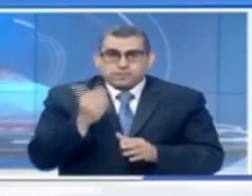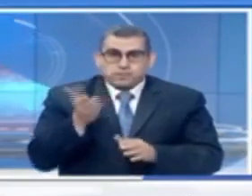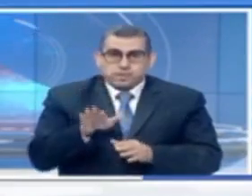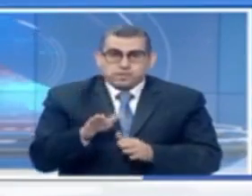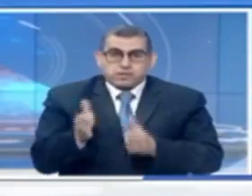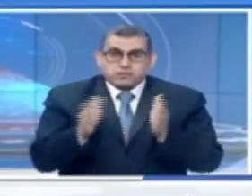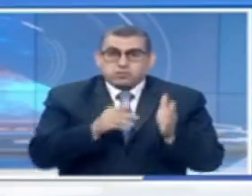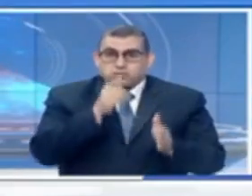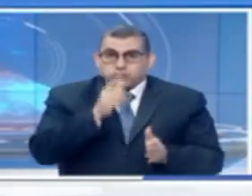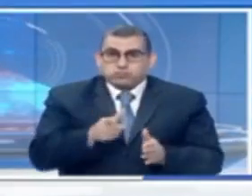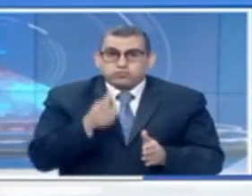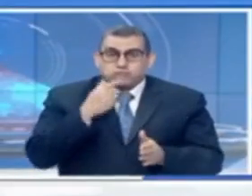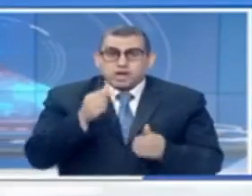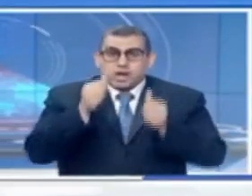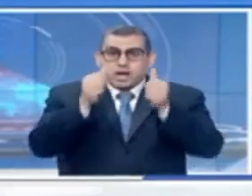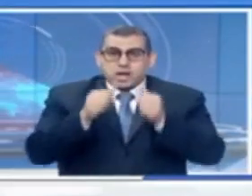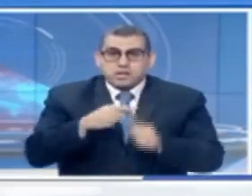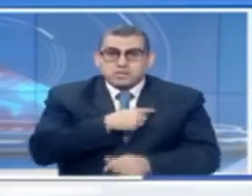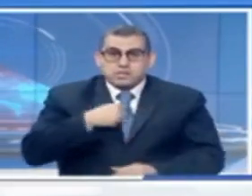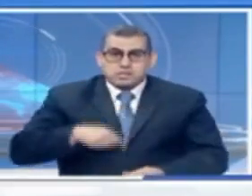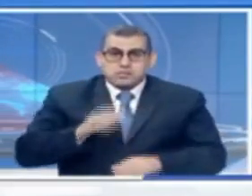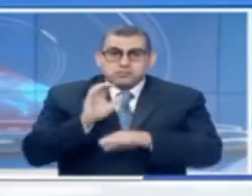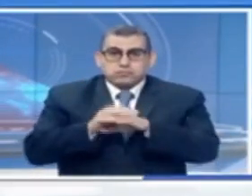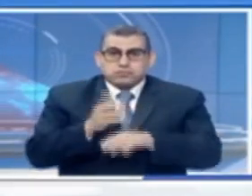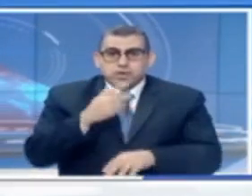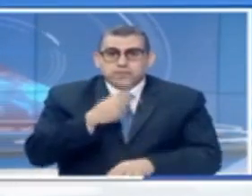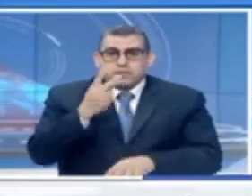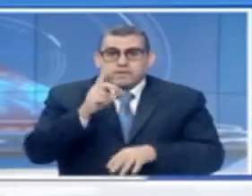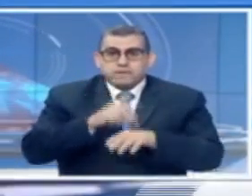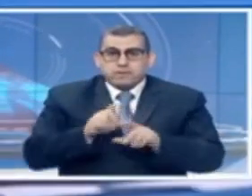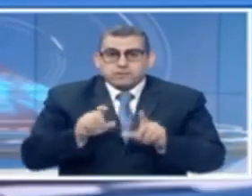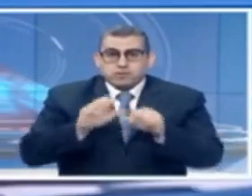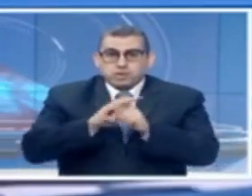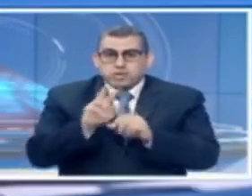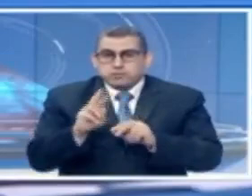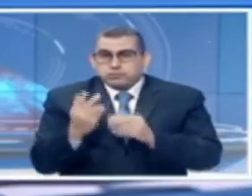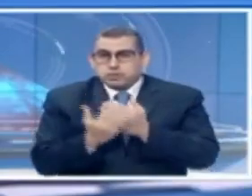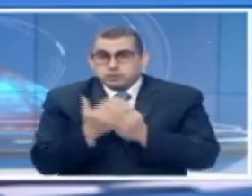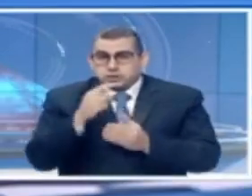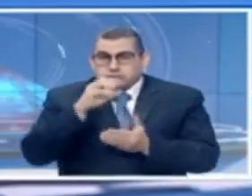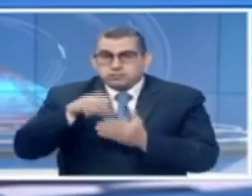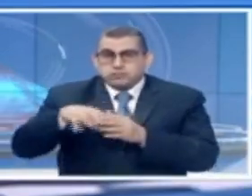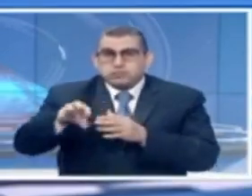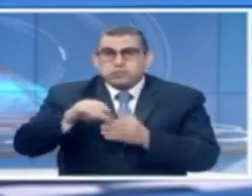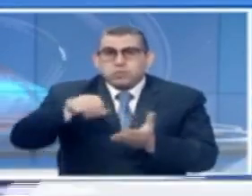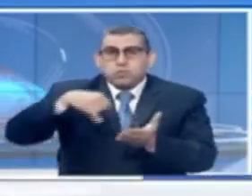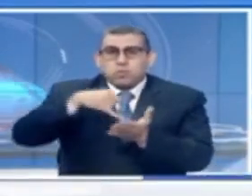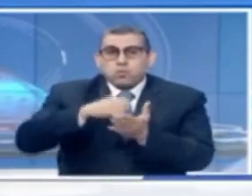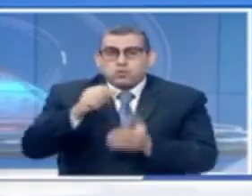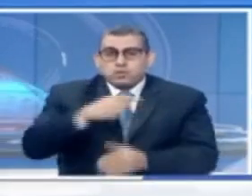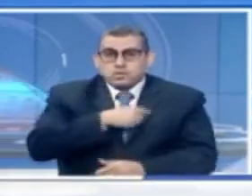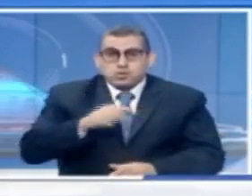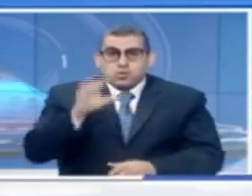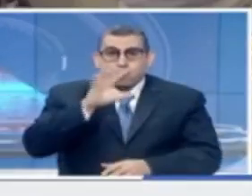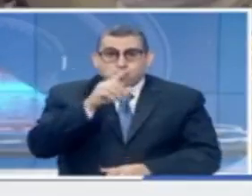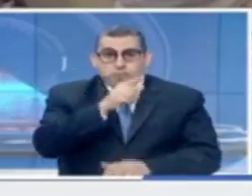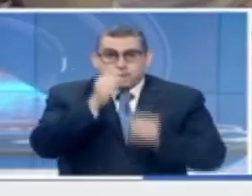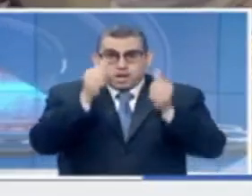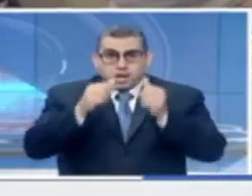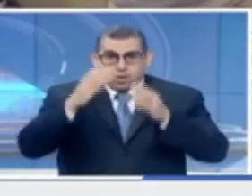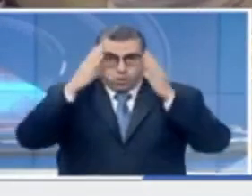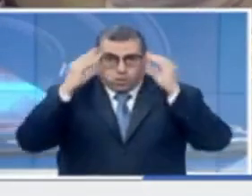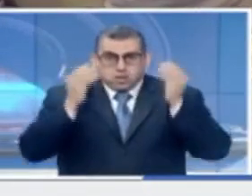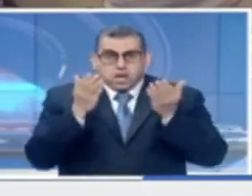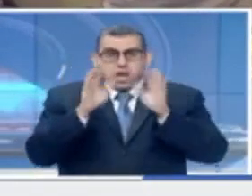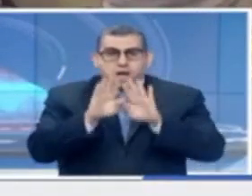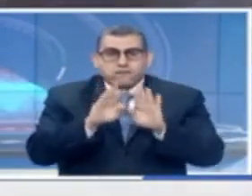وفاة. هذا وأعلنت الصين رصد حالتي إصابة بمتحور كورونا في مقاطعة من وسط البلاد. أما في أوروبا فقد أعلنت هولندا